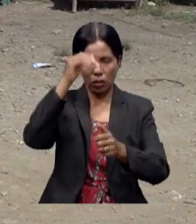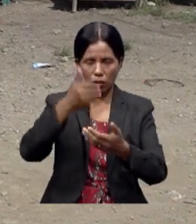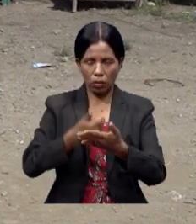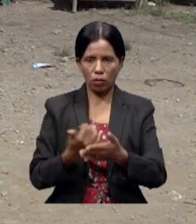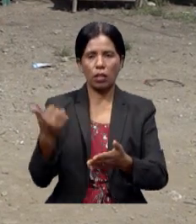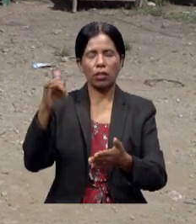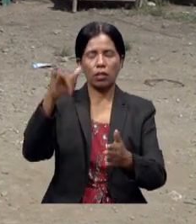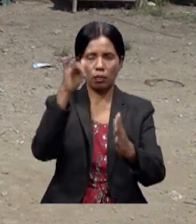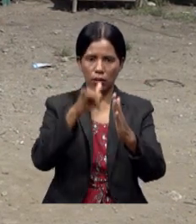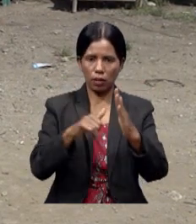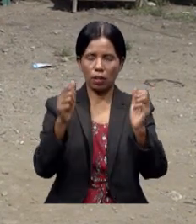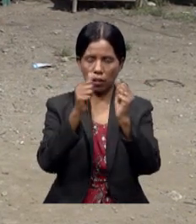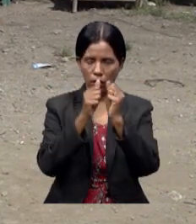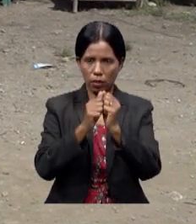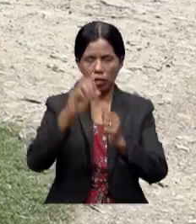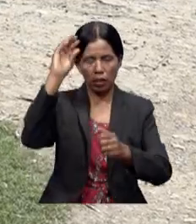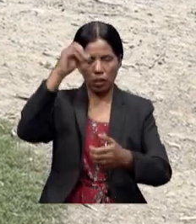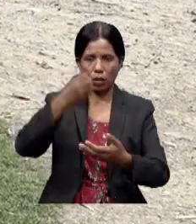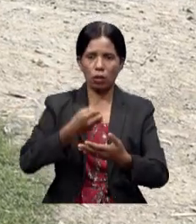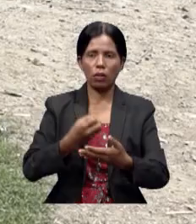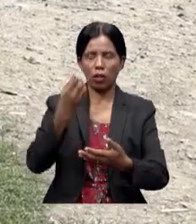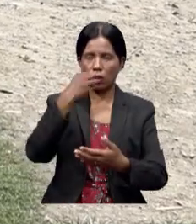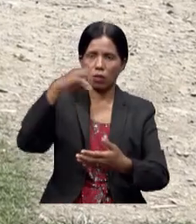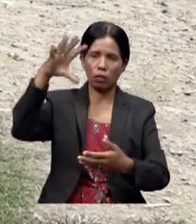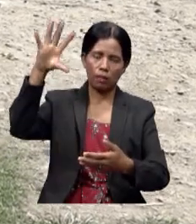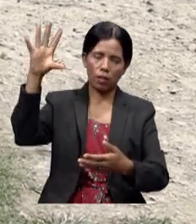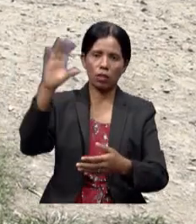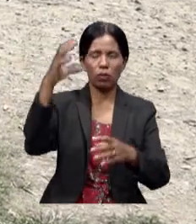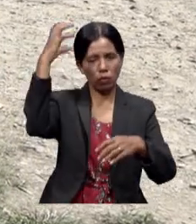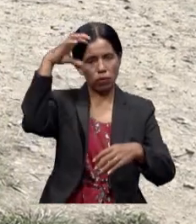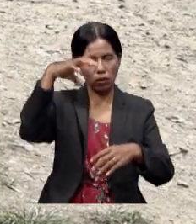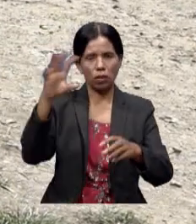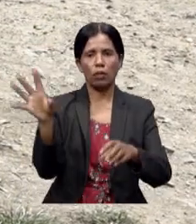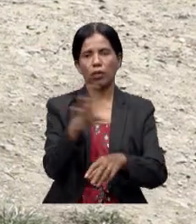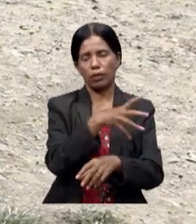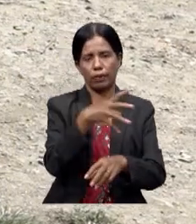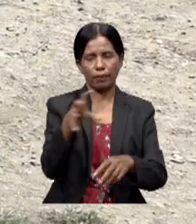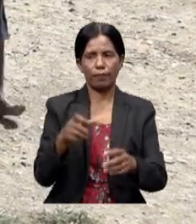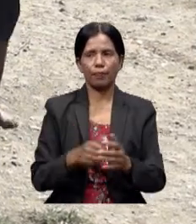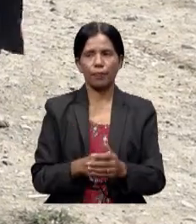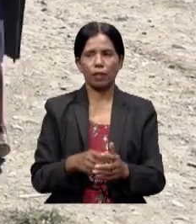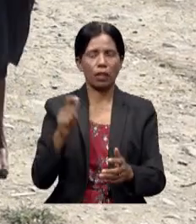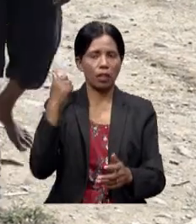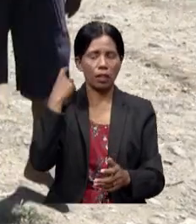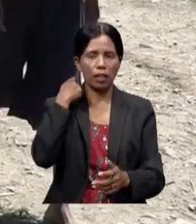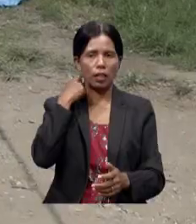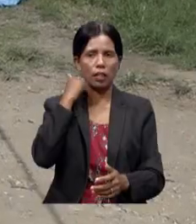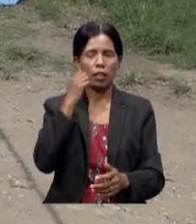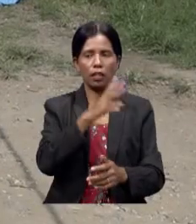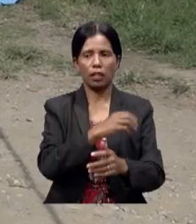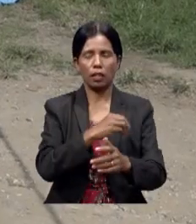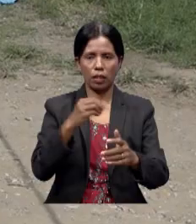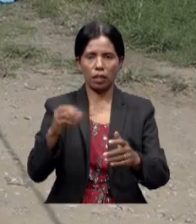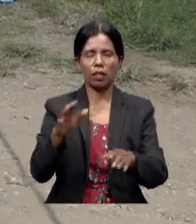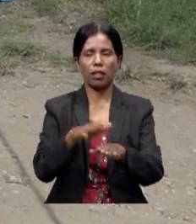hamahang an husi loro manas udang no anin. Além de ne, tia Filomena Pereira sira mos la